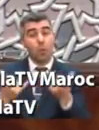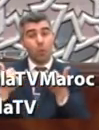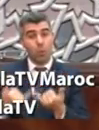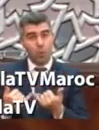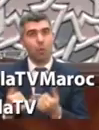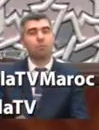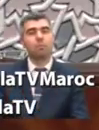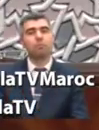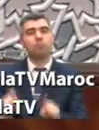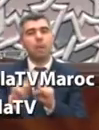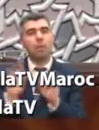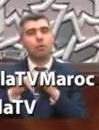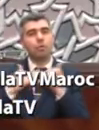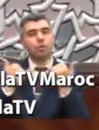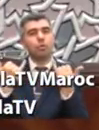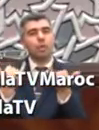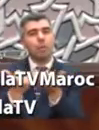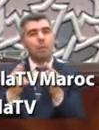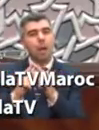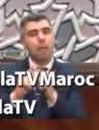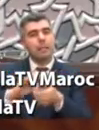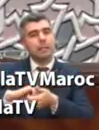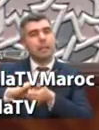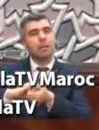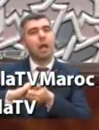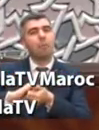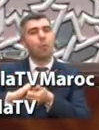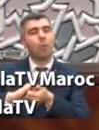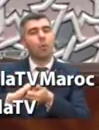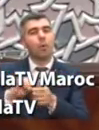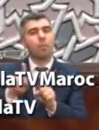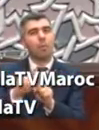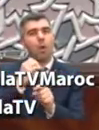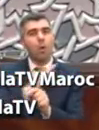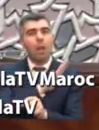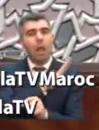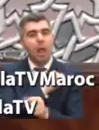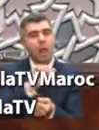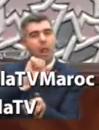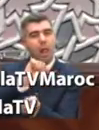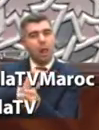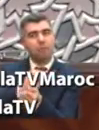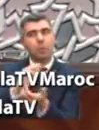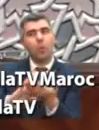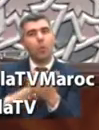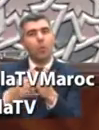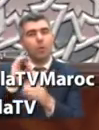جزءا من هذه الجلسة للتضامن مع إخواننا الأسرى والمعتقلين